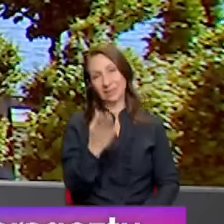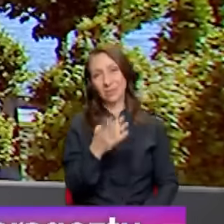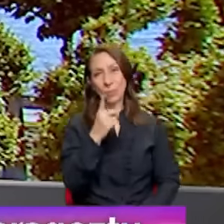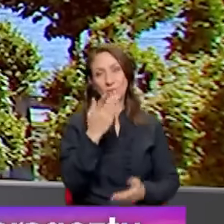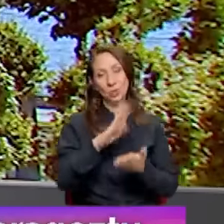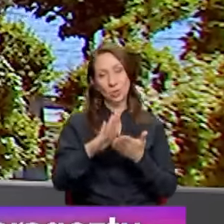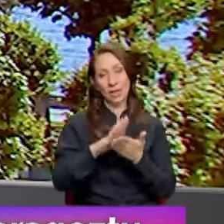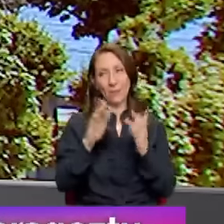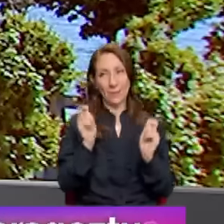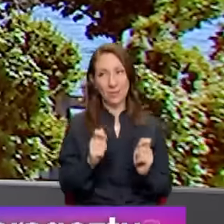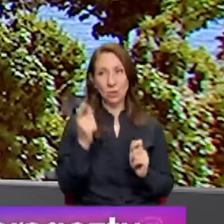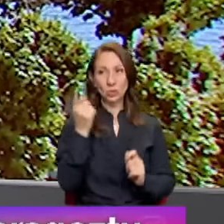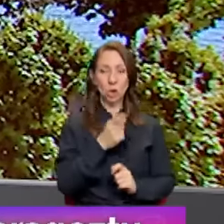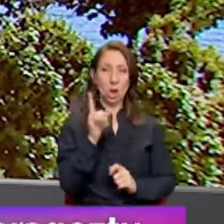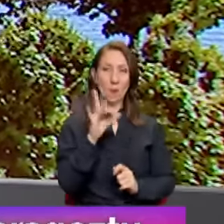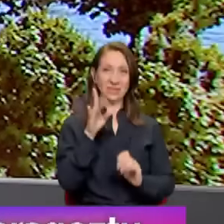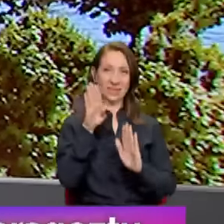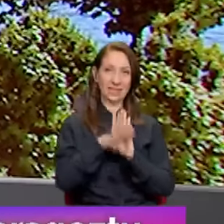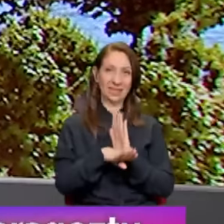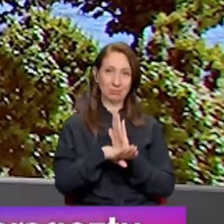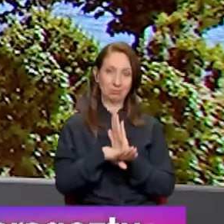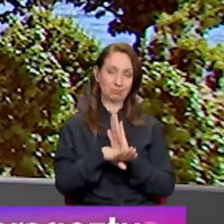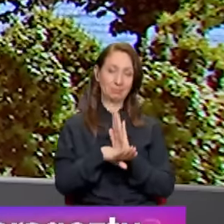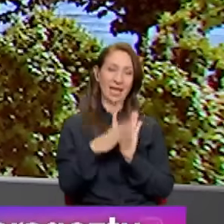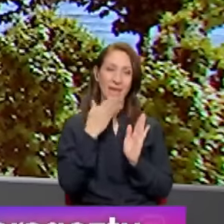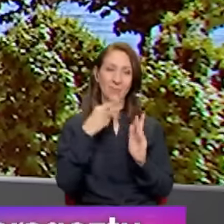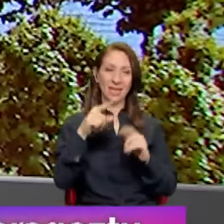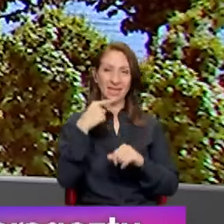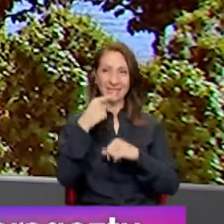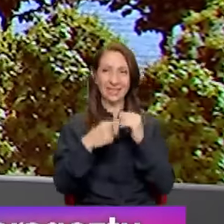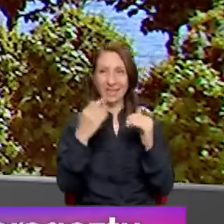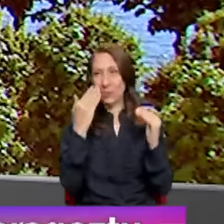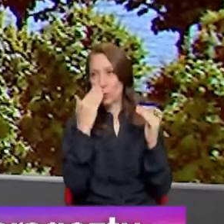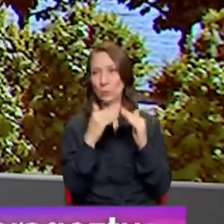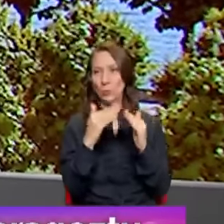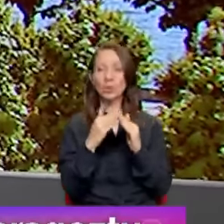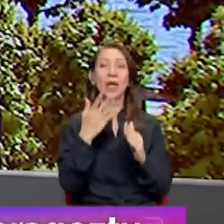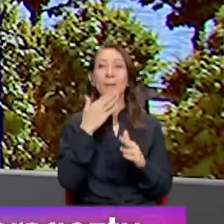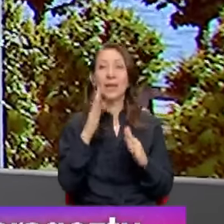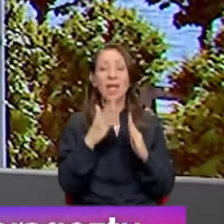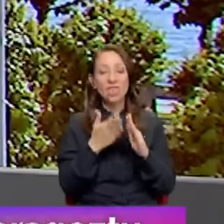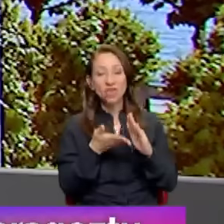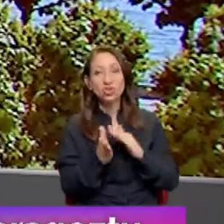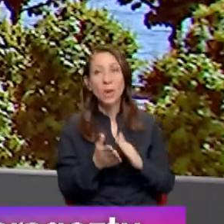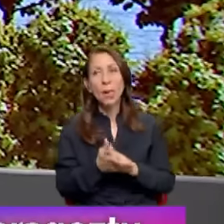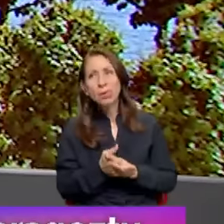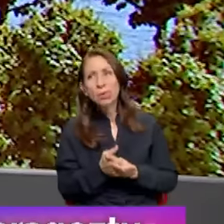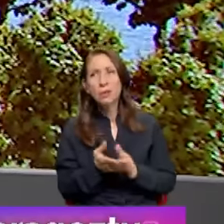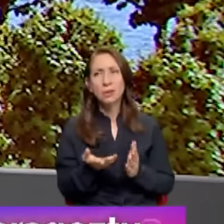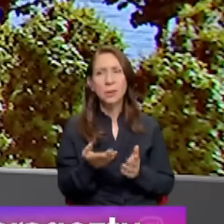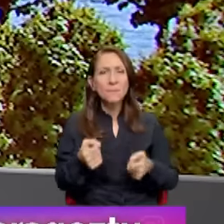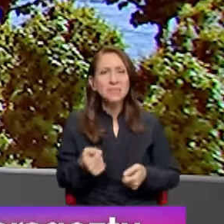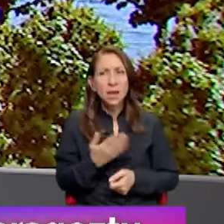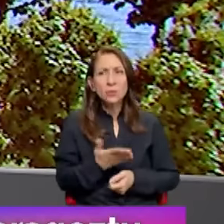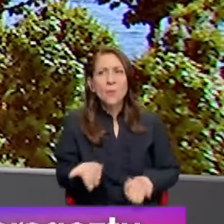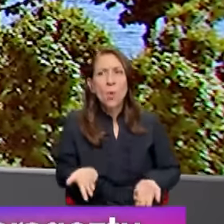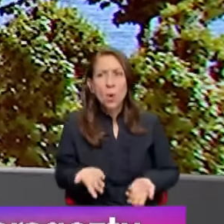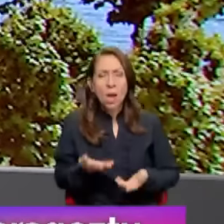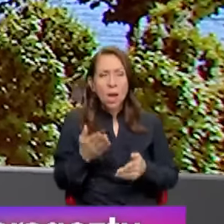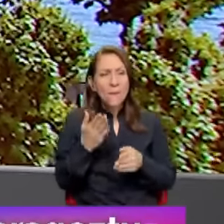böyle bir düzenleme yapıldı % 115'lik Tam da böyle emekliler senesine denk geldi emekli evinden dışarı çıkamıyor pazara gidemiyor